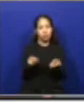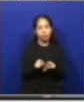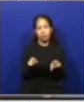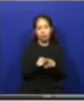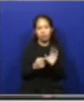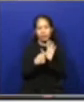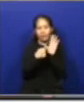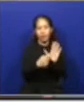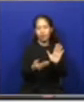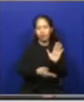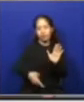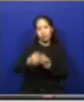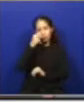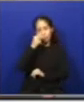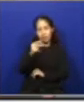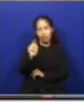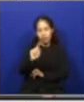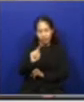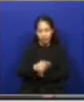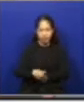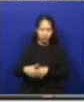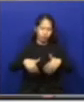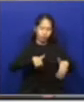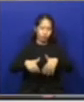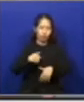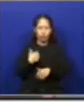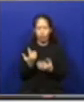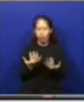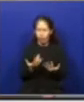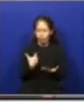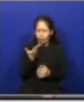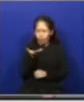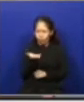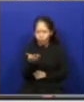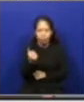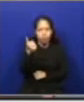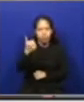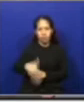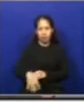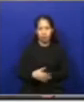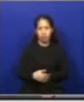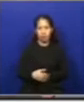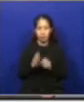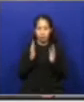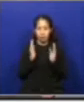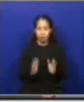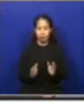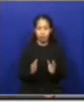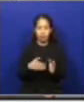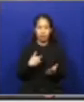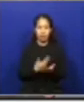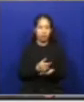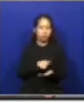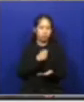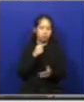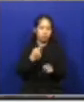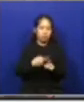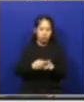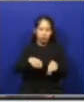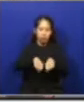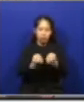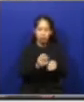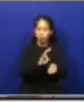ที่ไม่สามารถเป็นที่พึ่งของประชาชนของคนที่แจกจ่ายเบี้ยทุกๆเดือนได้เลย